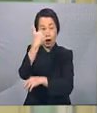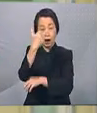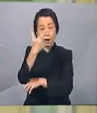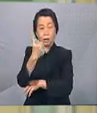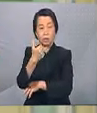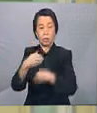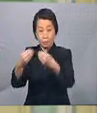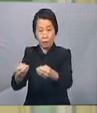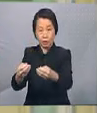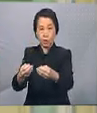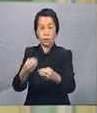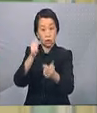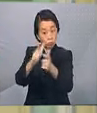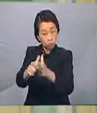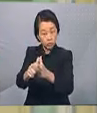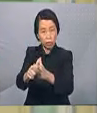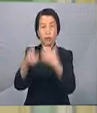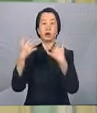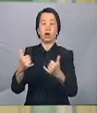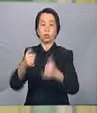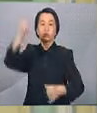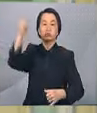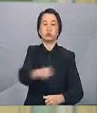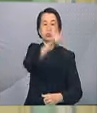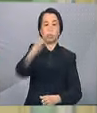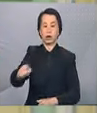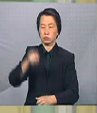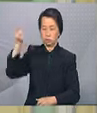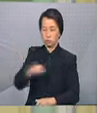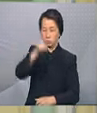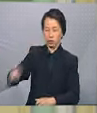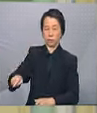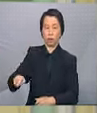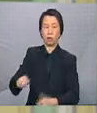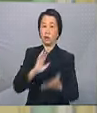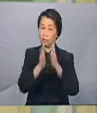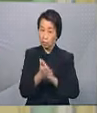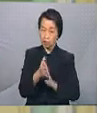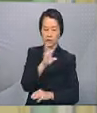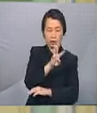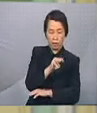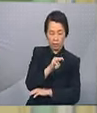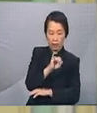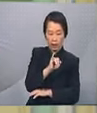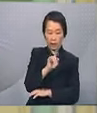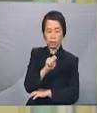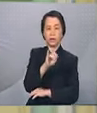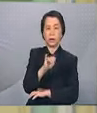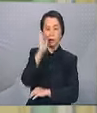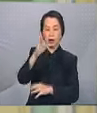terbatal ataupun dibatalkan. Pihak MITI akan mengeluarkan surat pembatalan serta